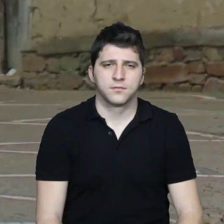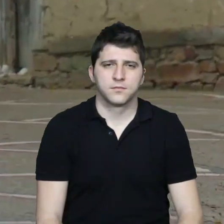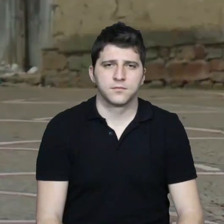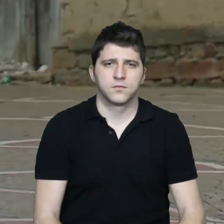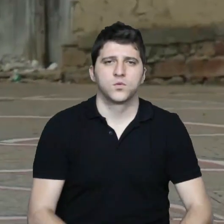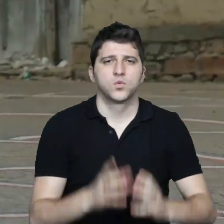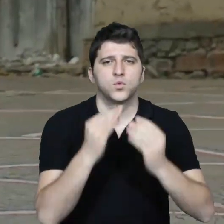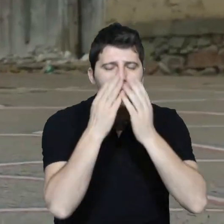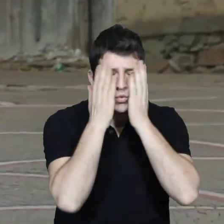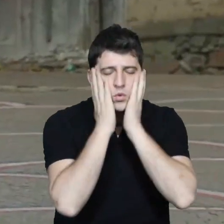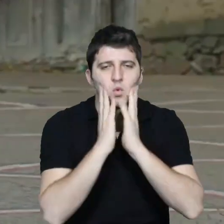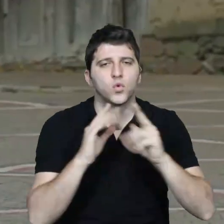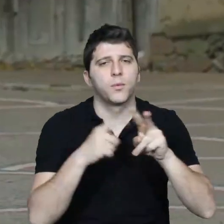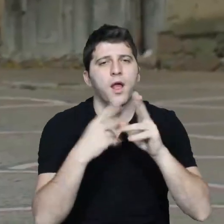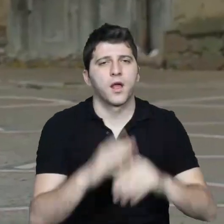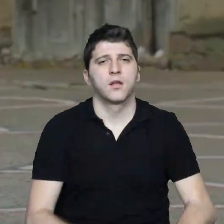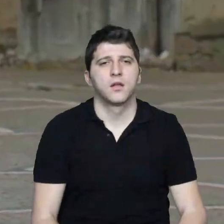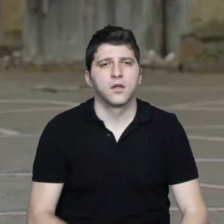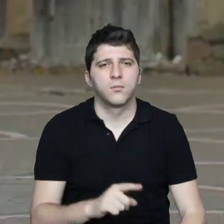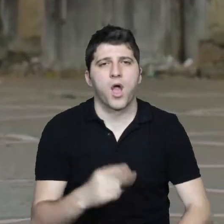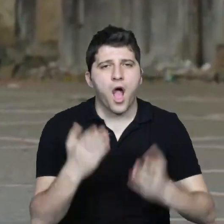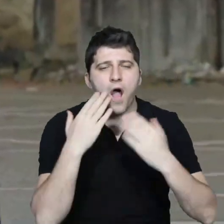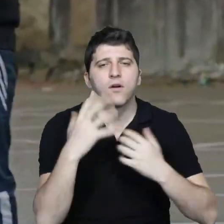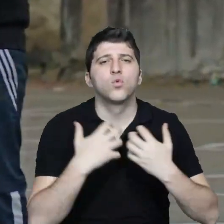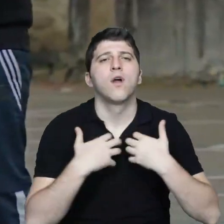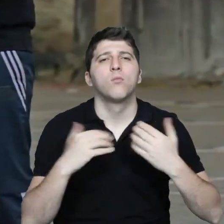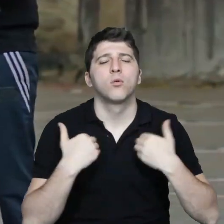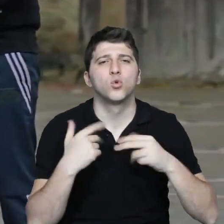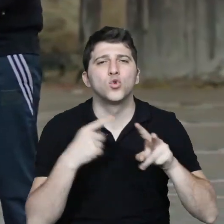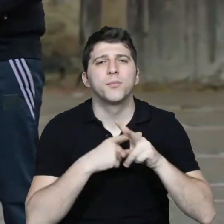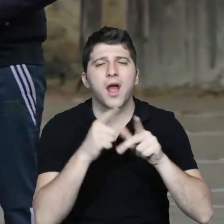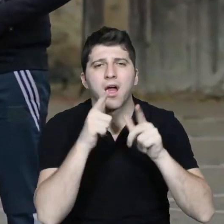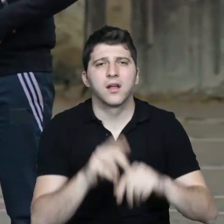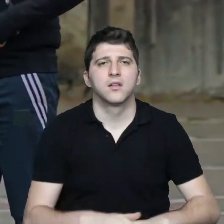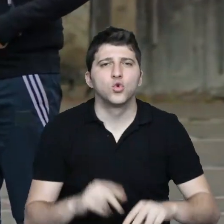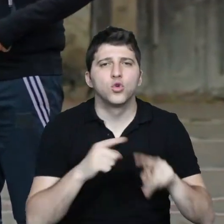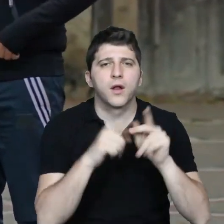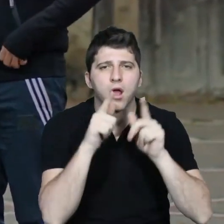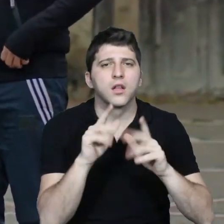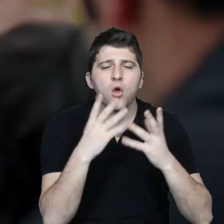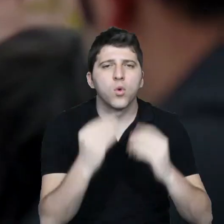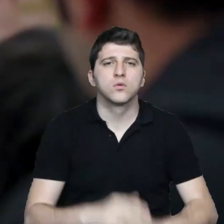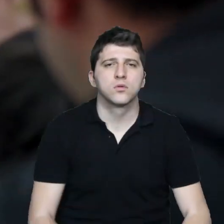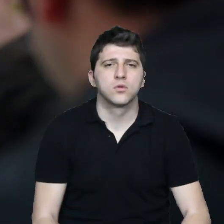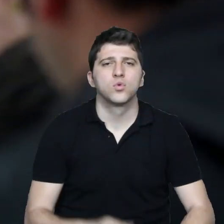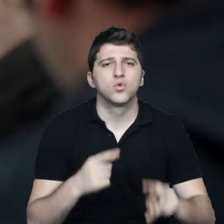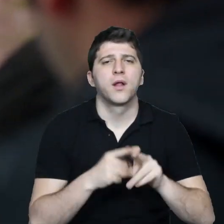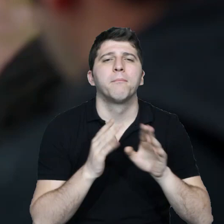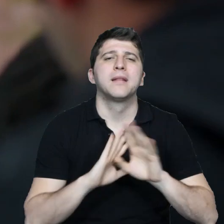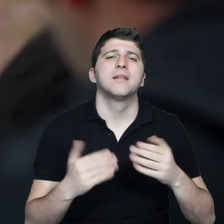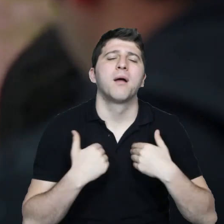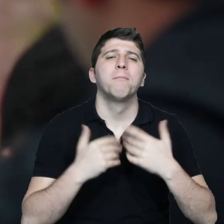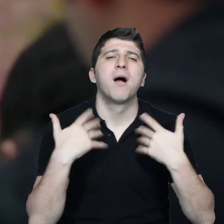Oh. Çok şükür Kübra ya. Yalnız bu havalara da güven olmuyor ha. Sıkı giyinmek lazım. Kübra. Ha, ne oldu? Kübra bittim